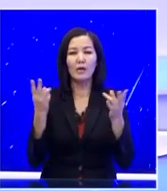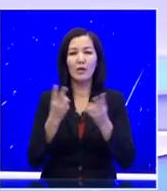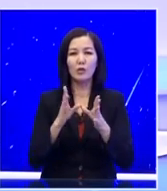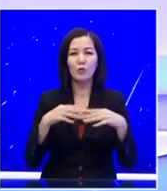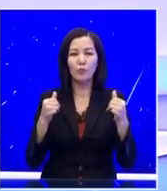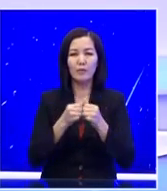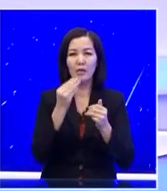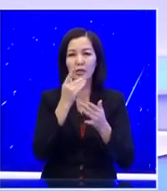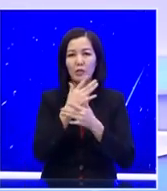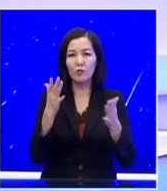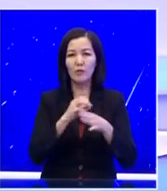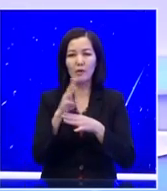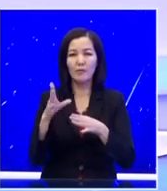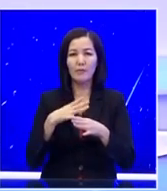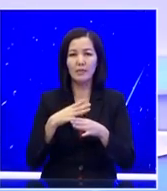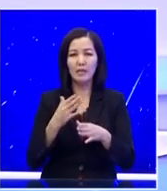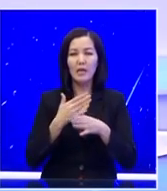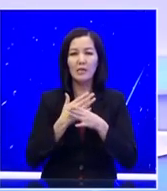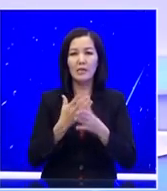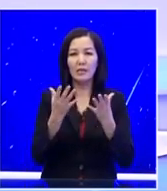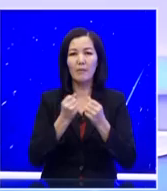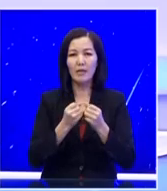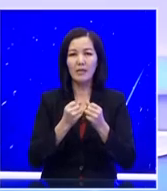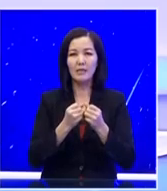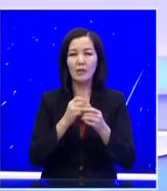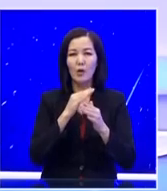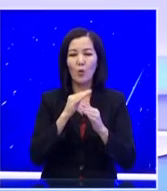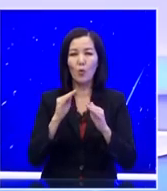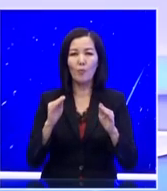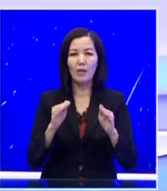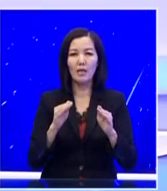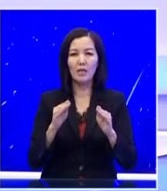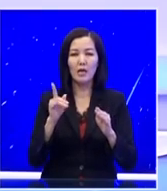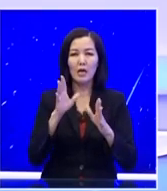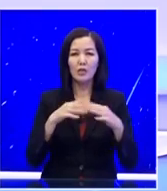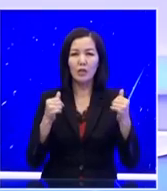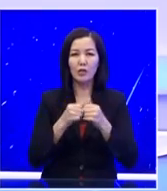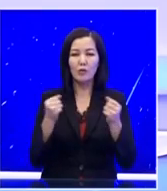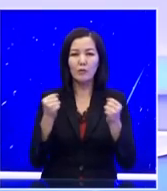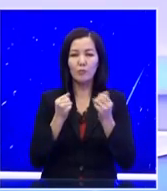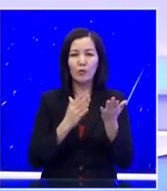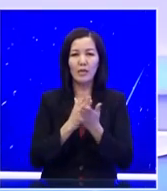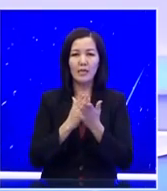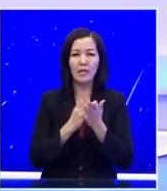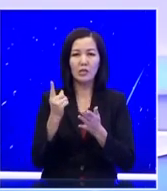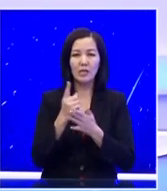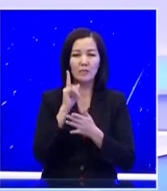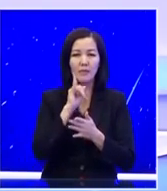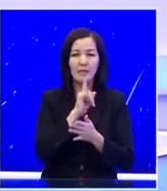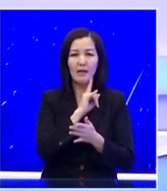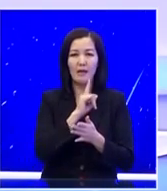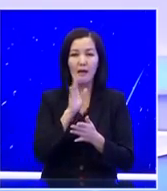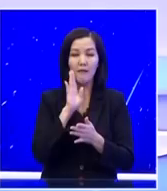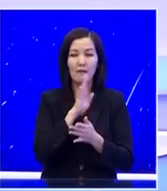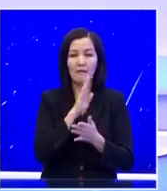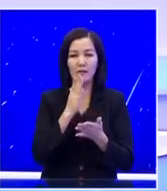отбасыларын азық-түлікпен қамтамасыз етті. Жәрдем алғандар қатарында көп балалы жанұялар мен спорт ардагерлері және жалғыз басты аналар да